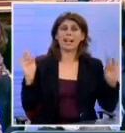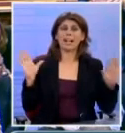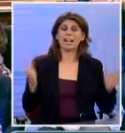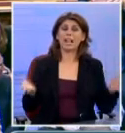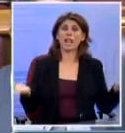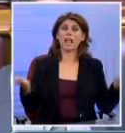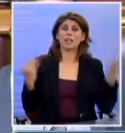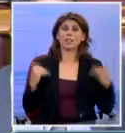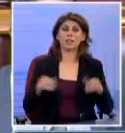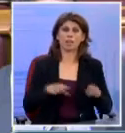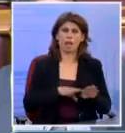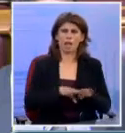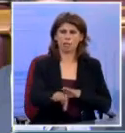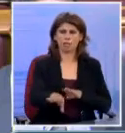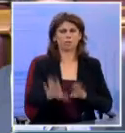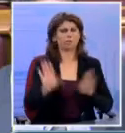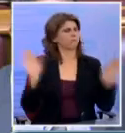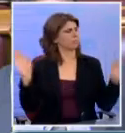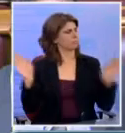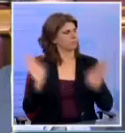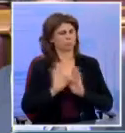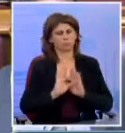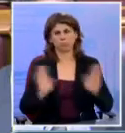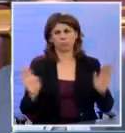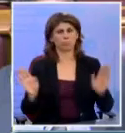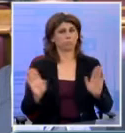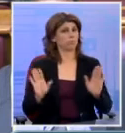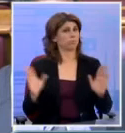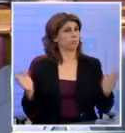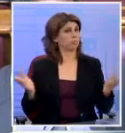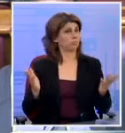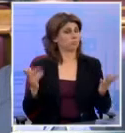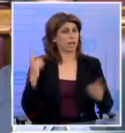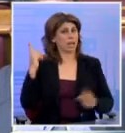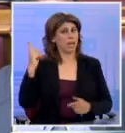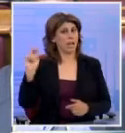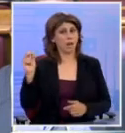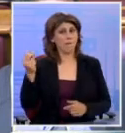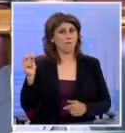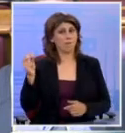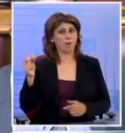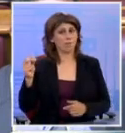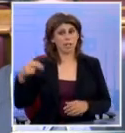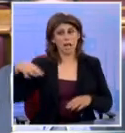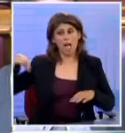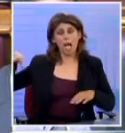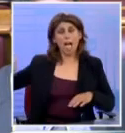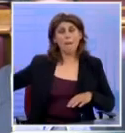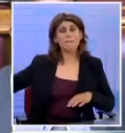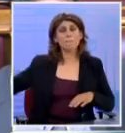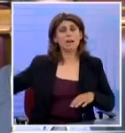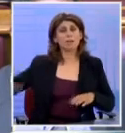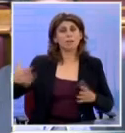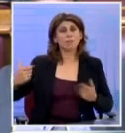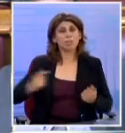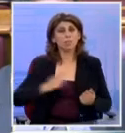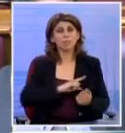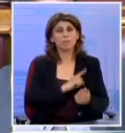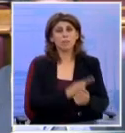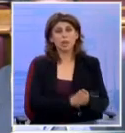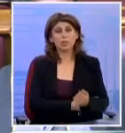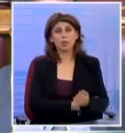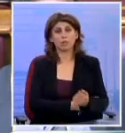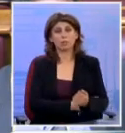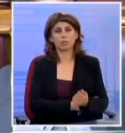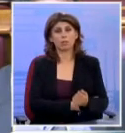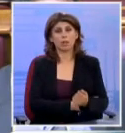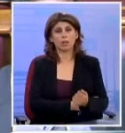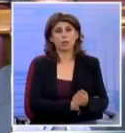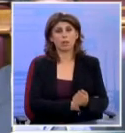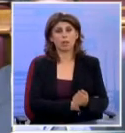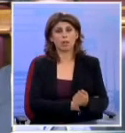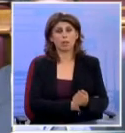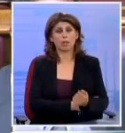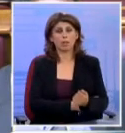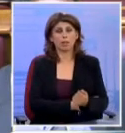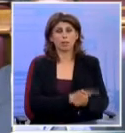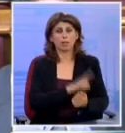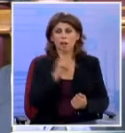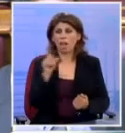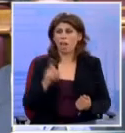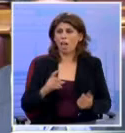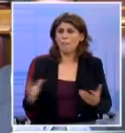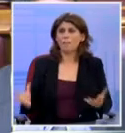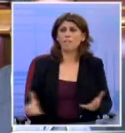έχει κανένα ρεβανσισμό, πόσο μάλλον ένας βουλευτής από την επαρχία που έχει τη δυνατότητα να